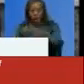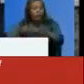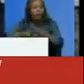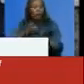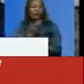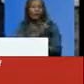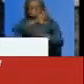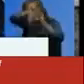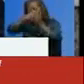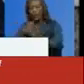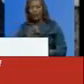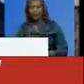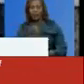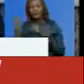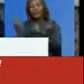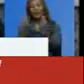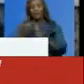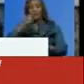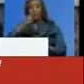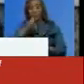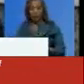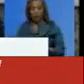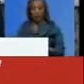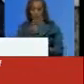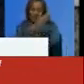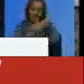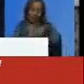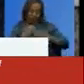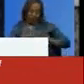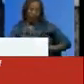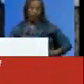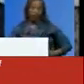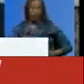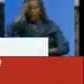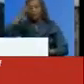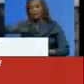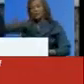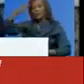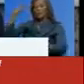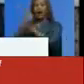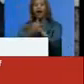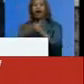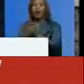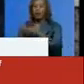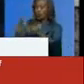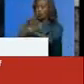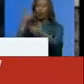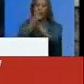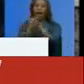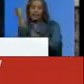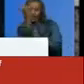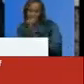ሳይሆን ለሁላችንም ጥቅም ሲባል ነው። ግማሽ አካሉን የረሳ ሀገር ሙሉ የሀገር